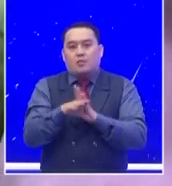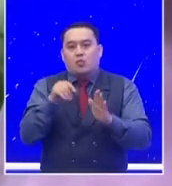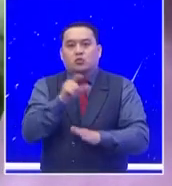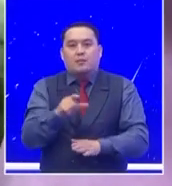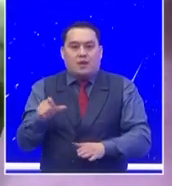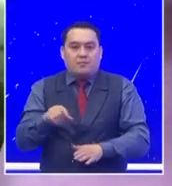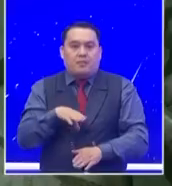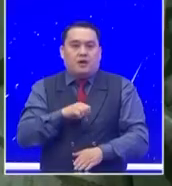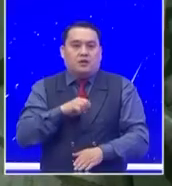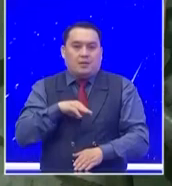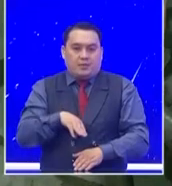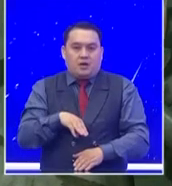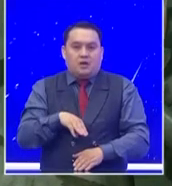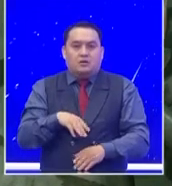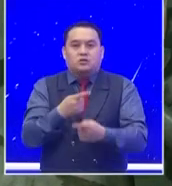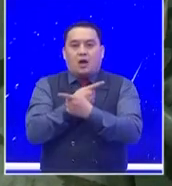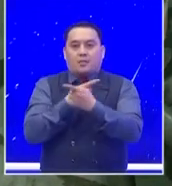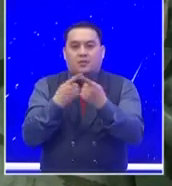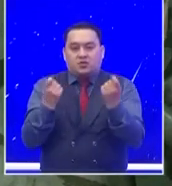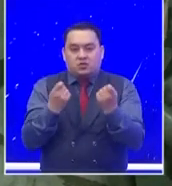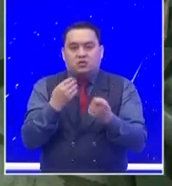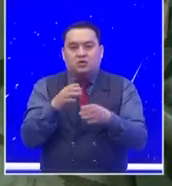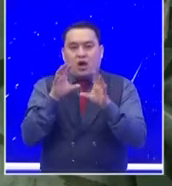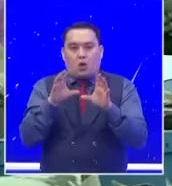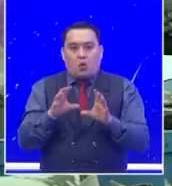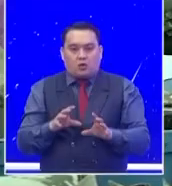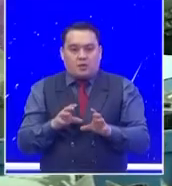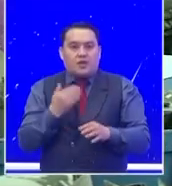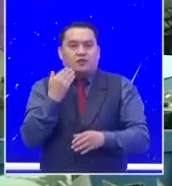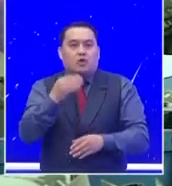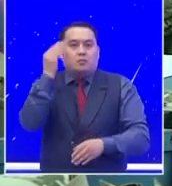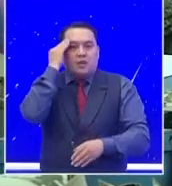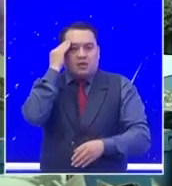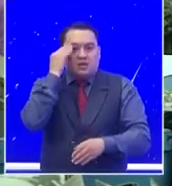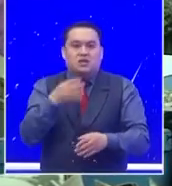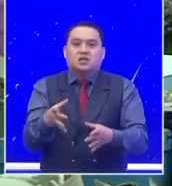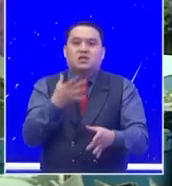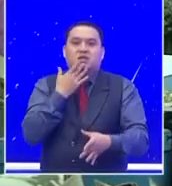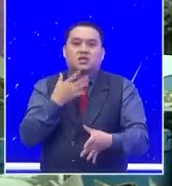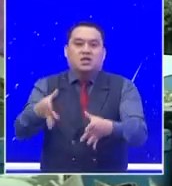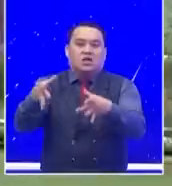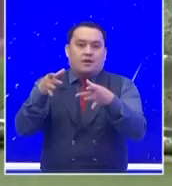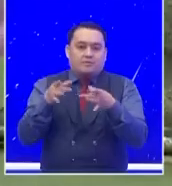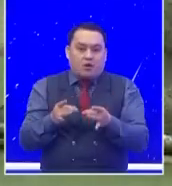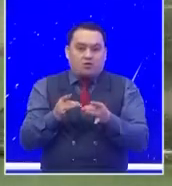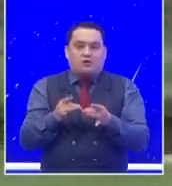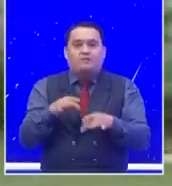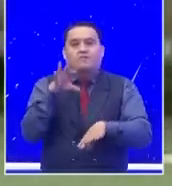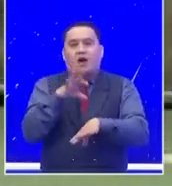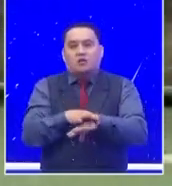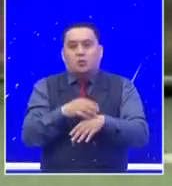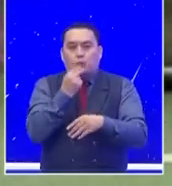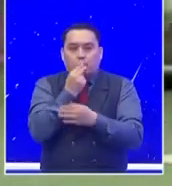депутат сената mma на пк у бинов сообщает корреспондент zakon.kz по его мнению засилья импортом контрабандой и контрафактной